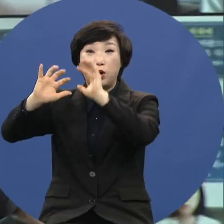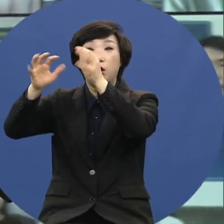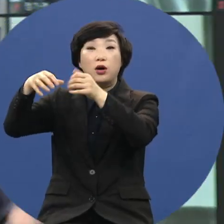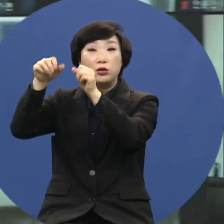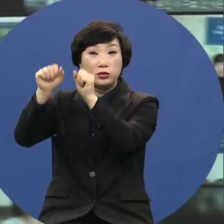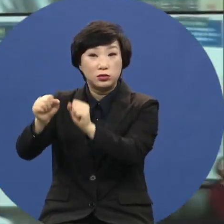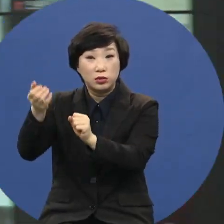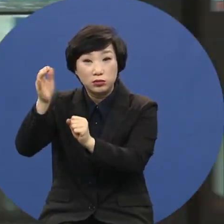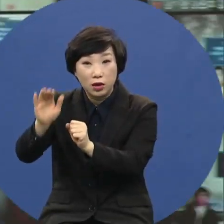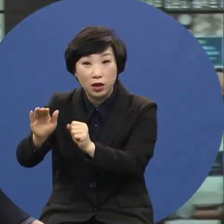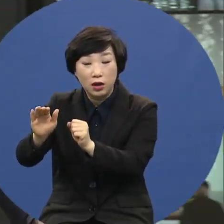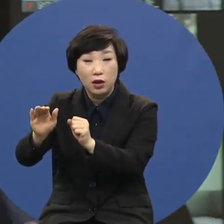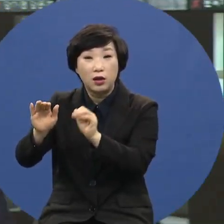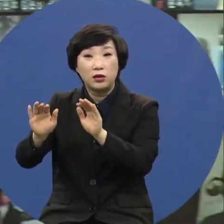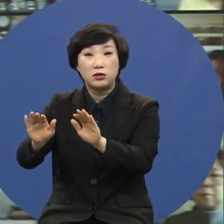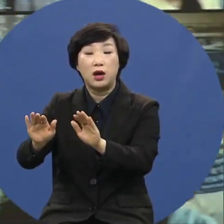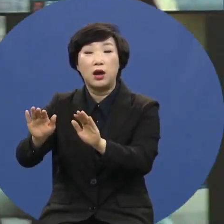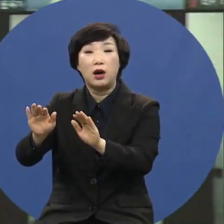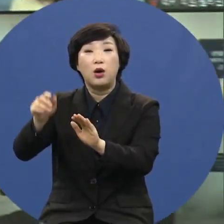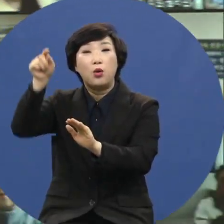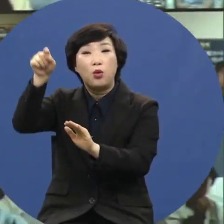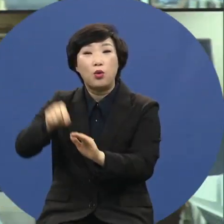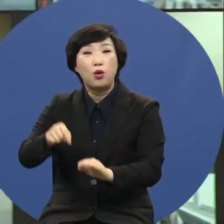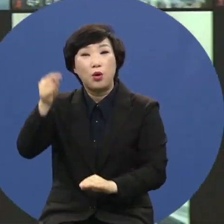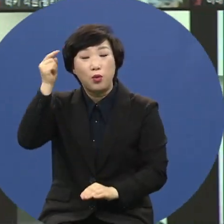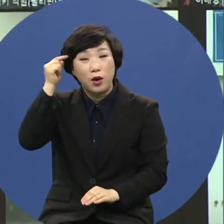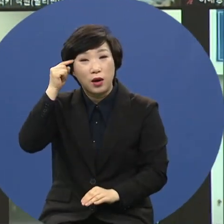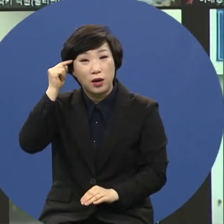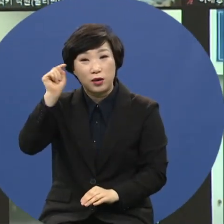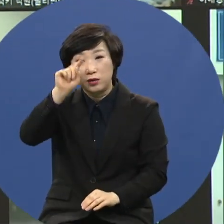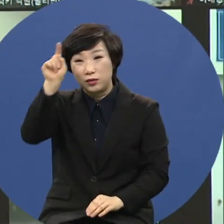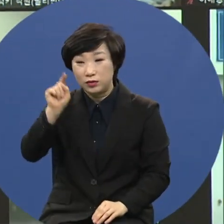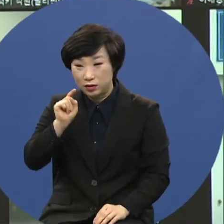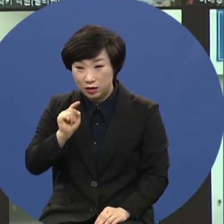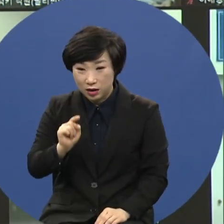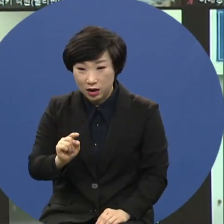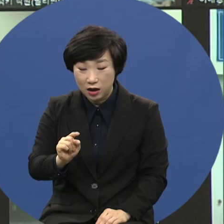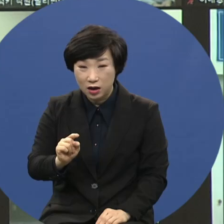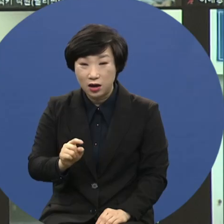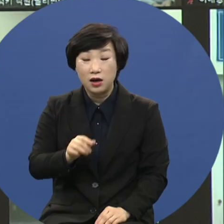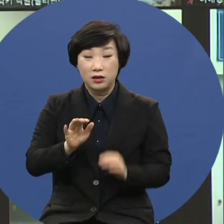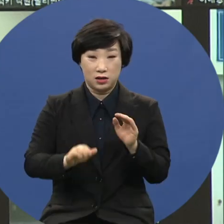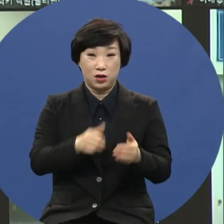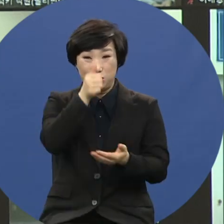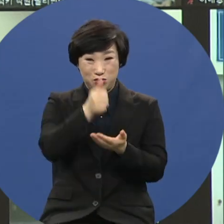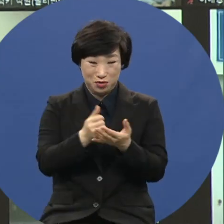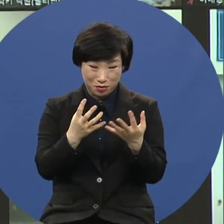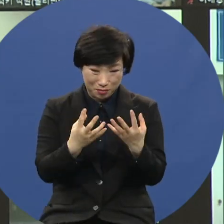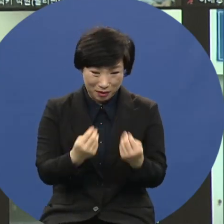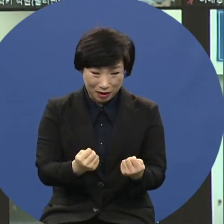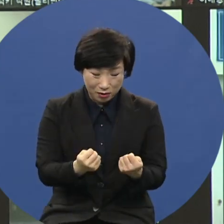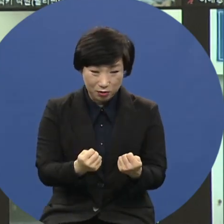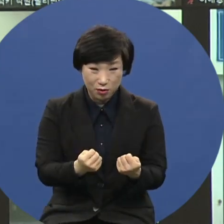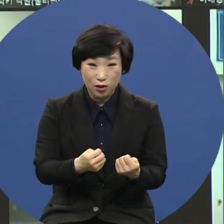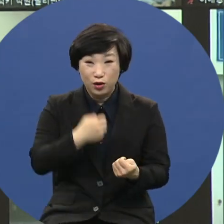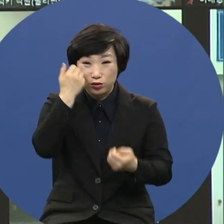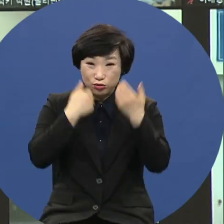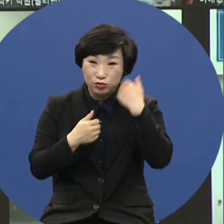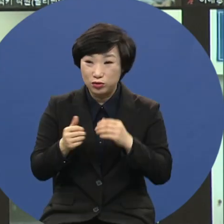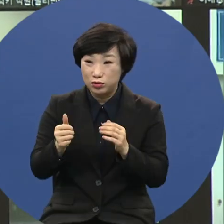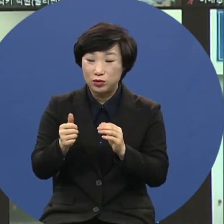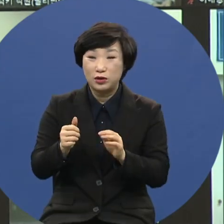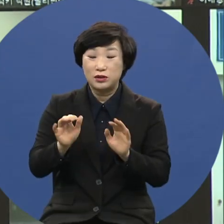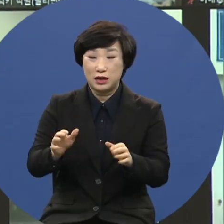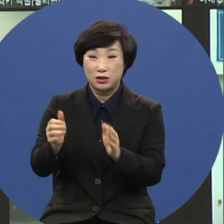나라에서 왜 이 땅에 죄 많고 누가 대접해